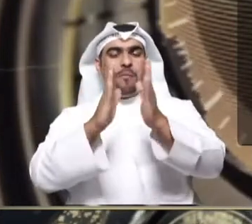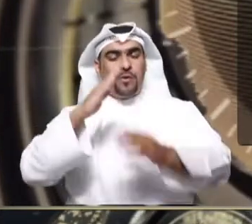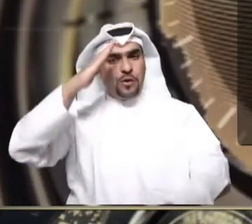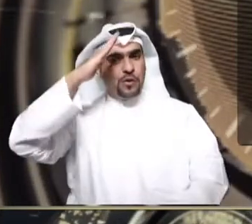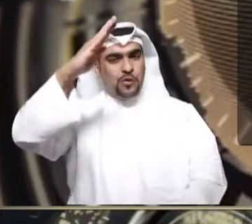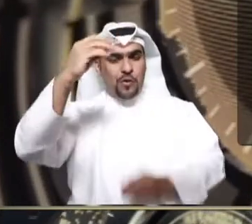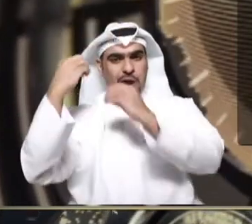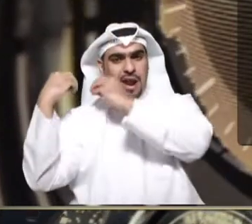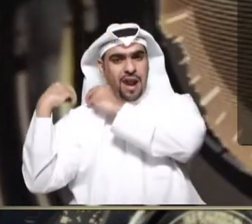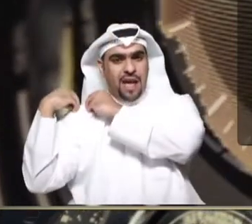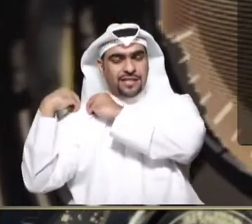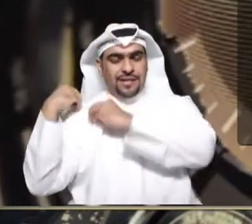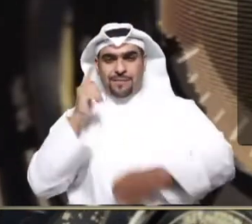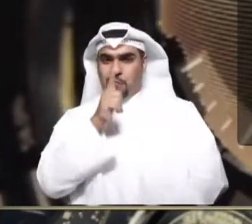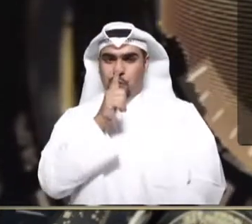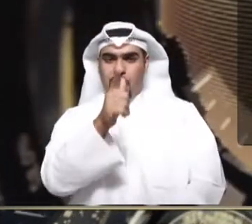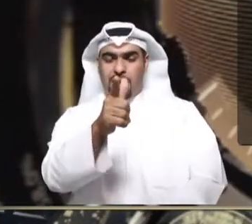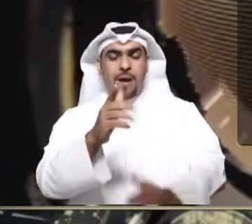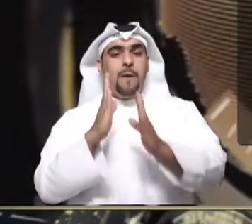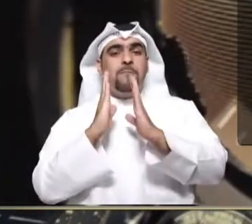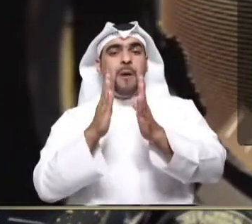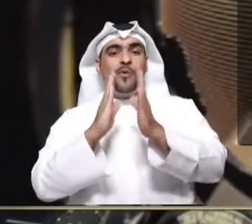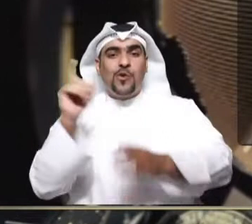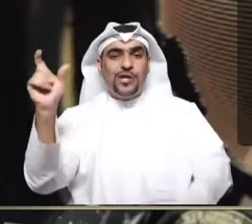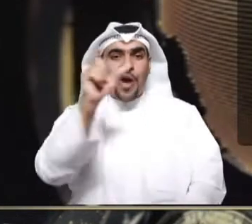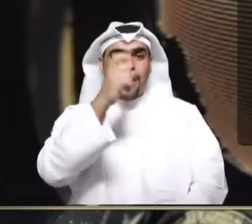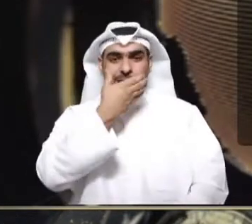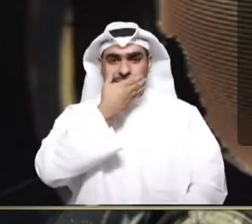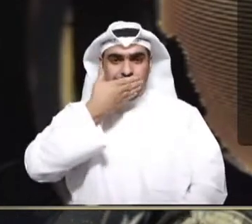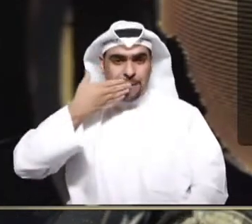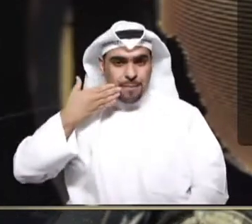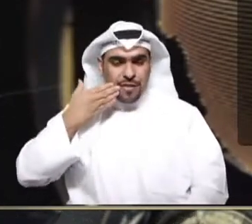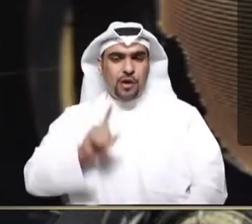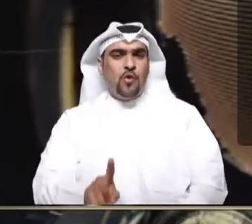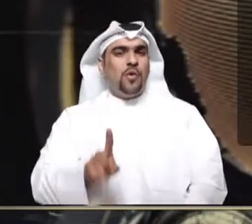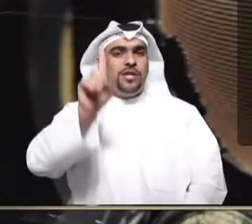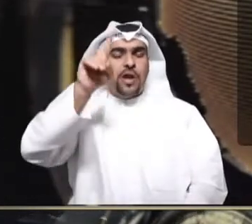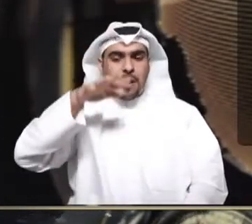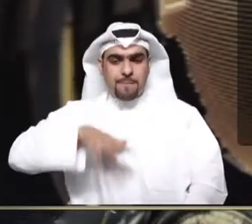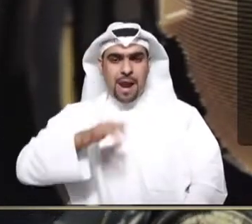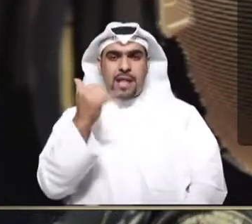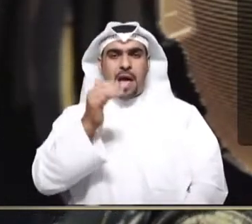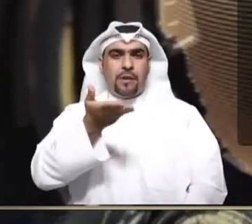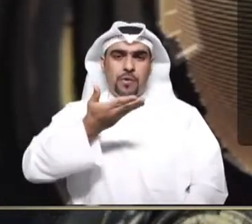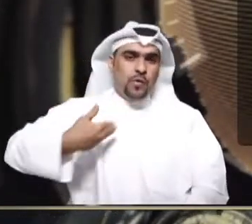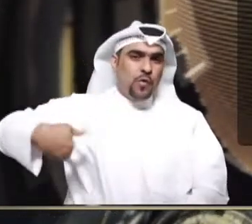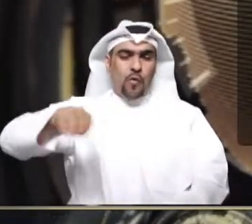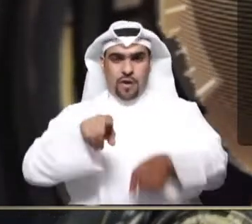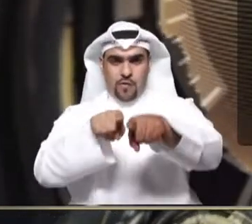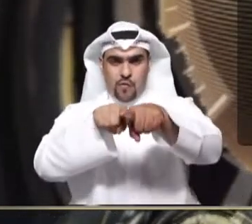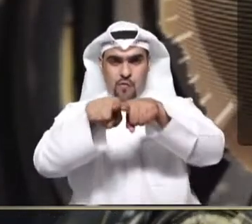مبادلا فخامته التهاني بهذه المناسبة العطرة، ومتمنيا استمرار هذا التواصل